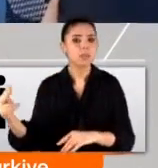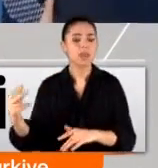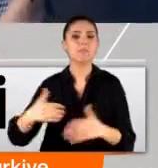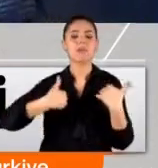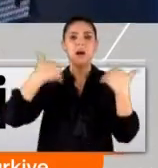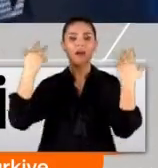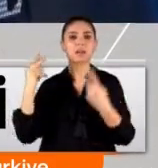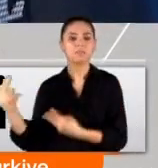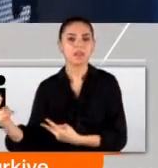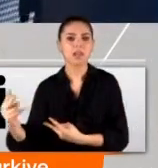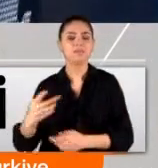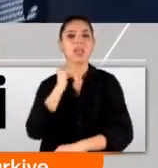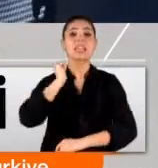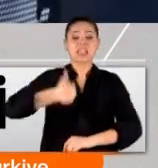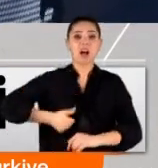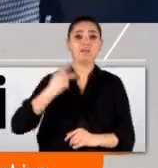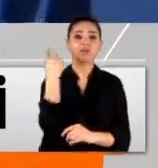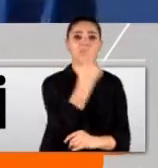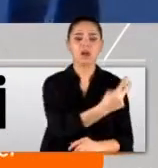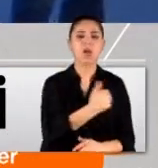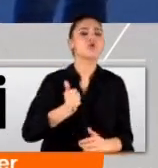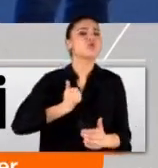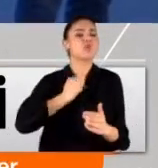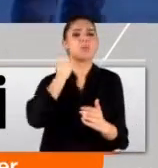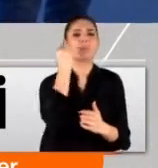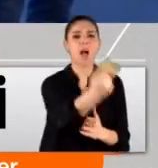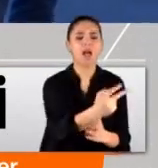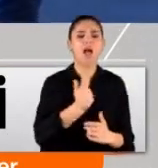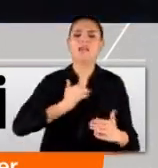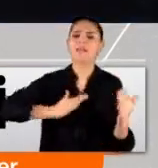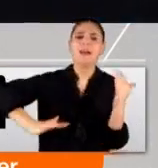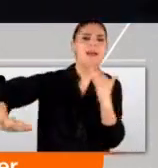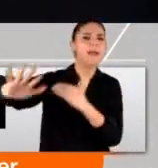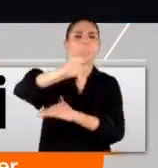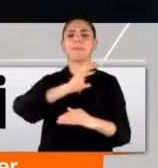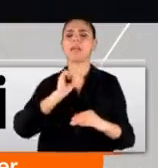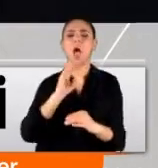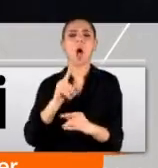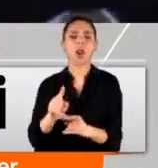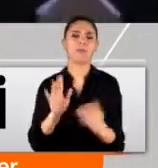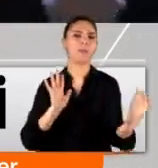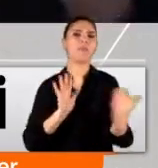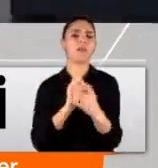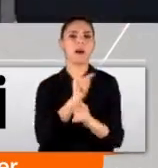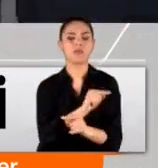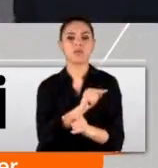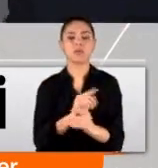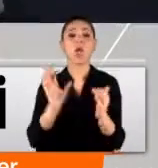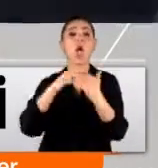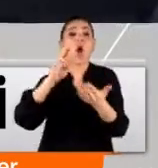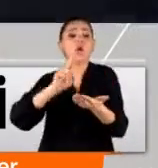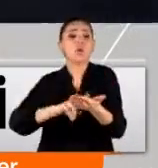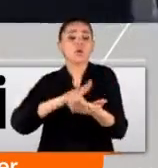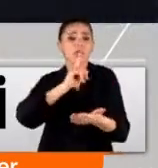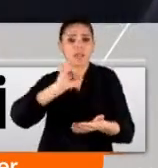hakimine, savcısına, subayına, askerine, öğretmenine karşı militan